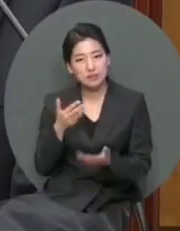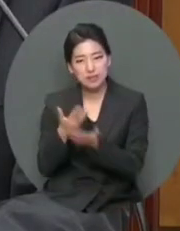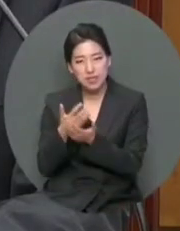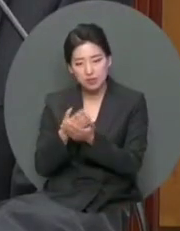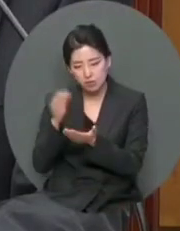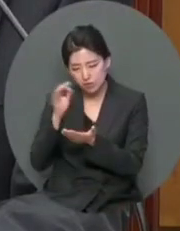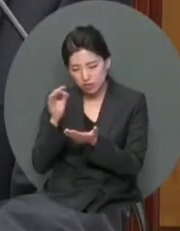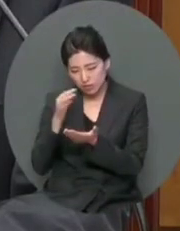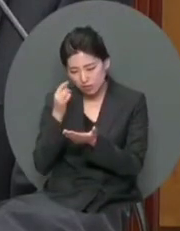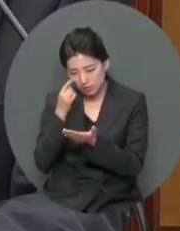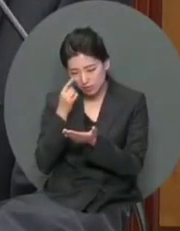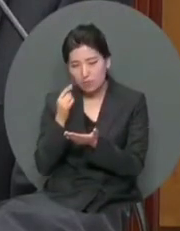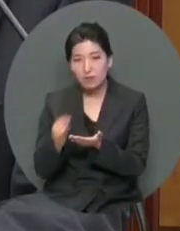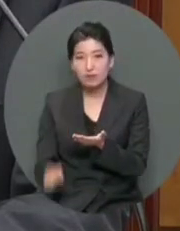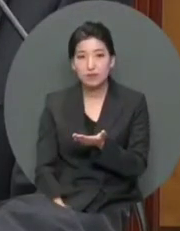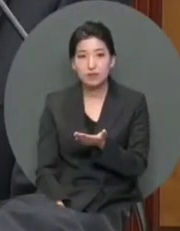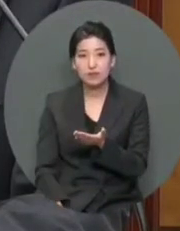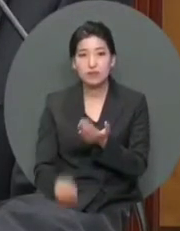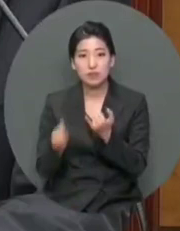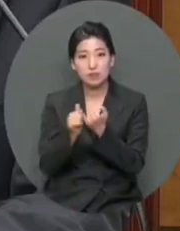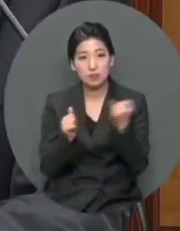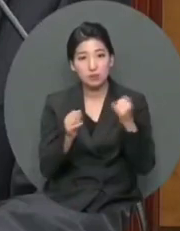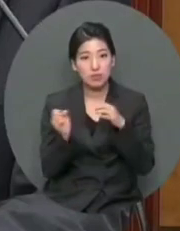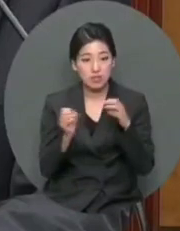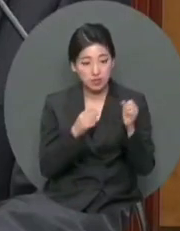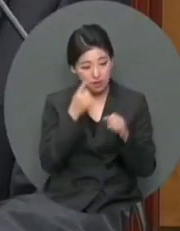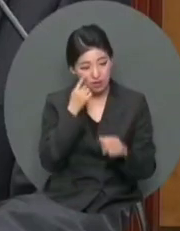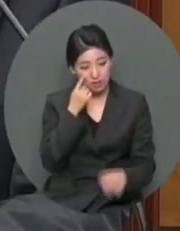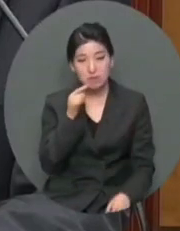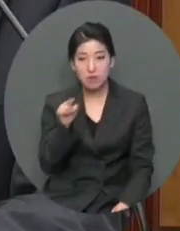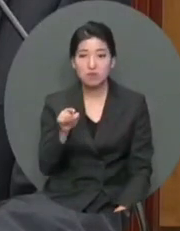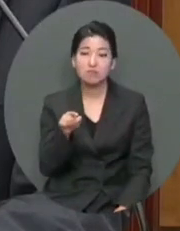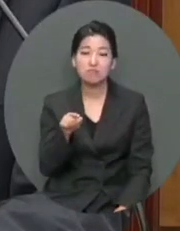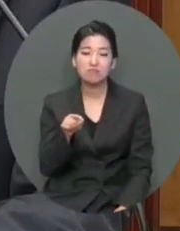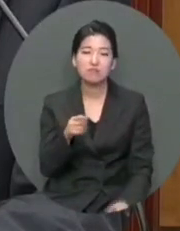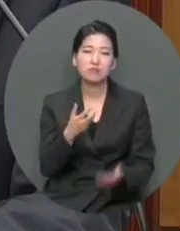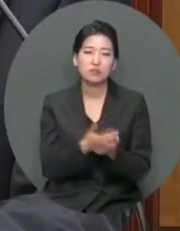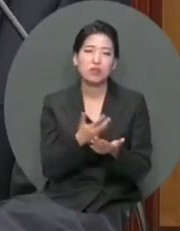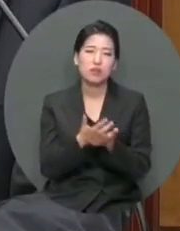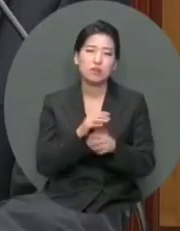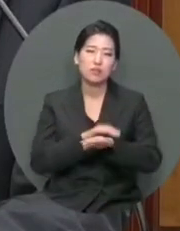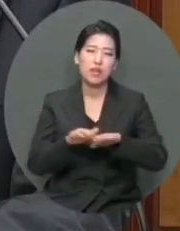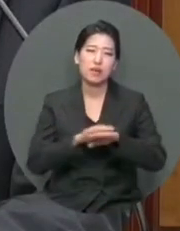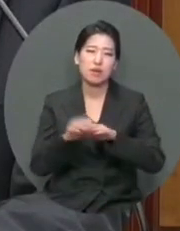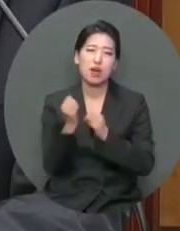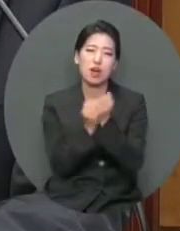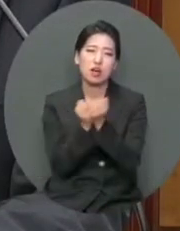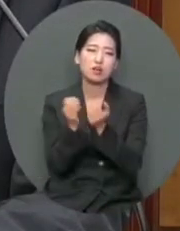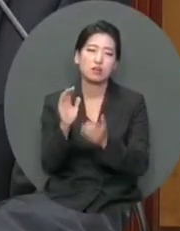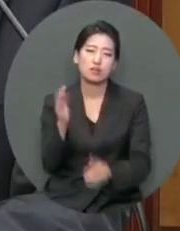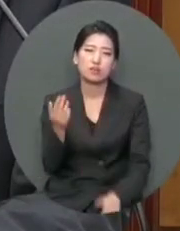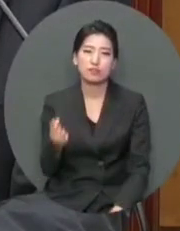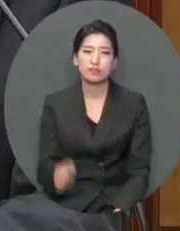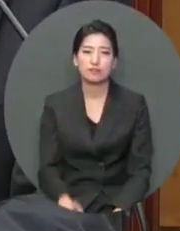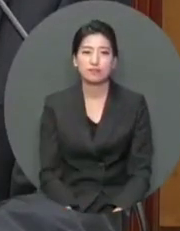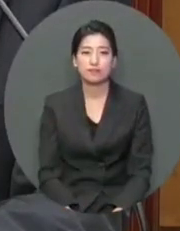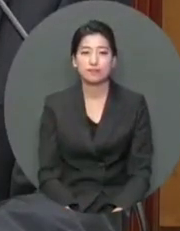뒤적여보고 배우자와 의논을 해보면 그 부분도 충분히 해명을 할 수 있을 거라고